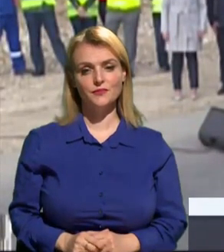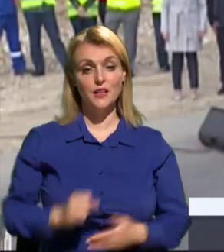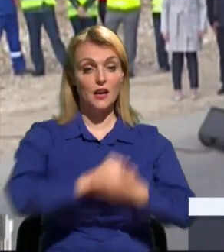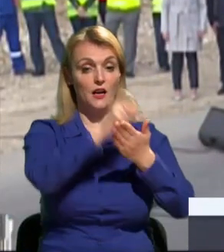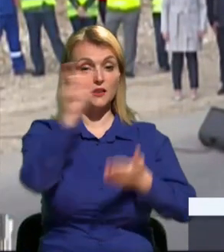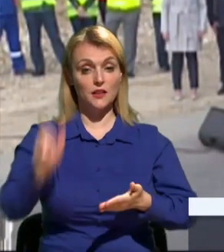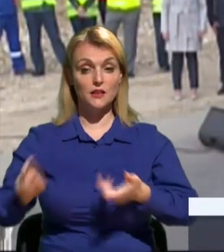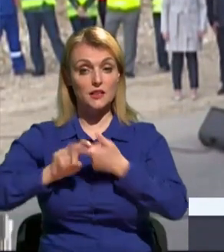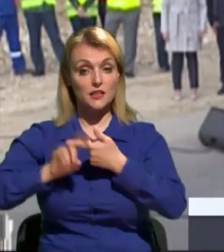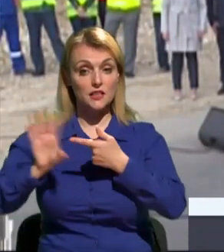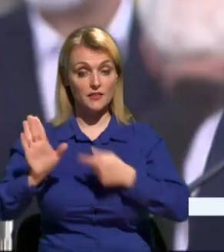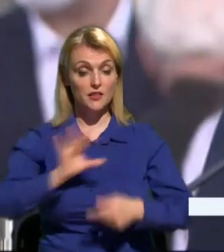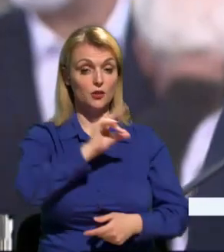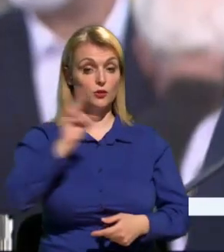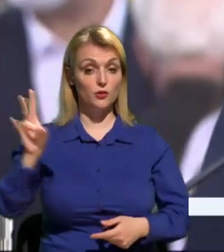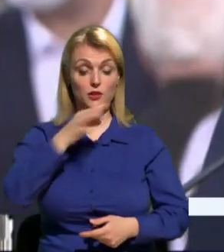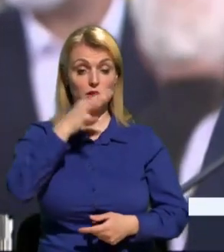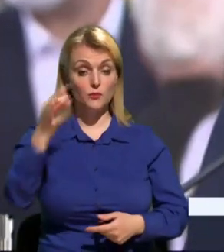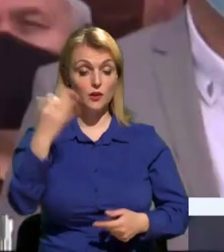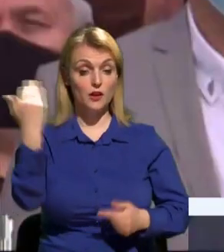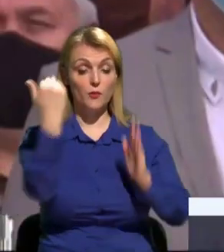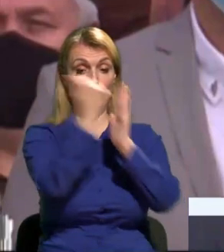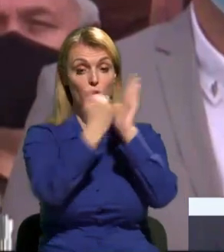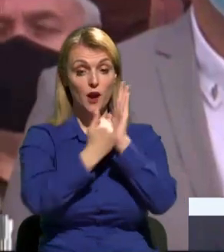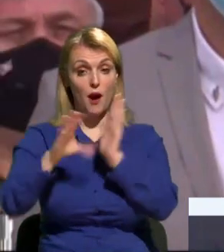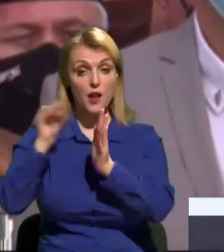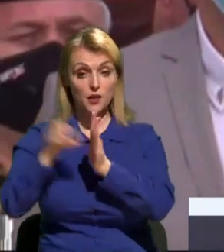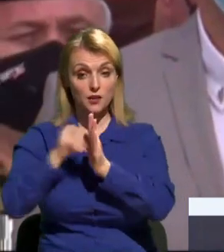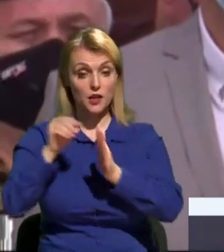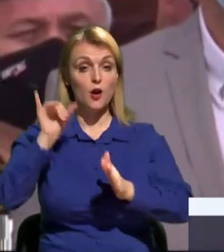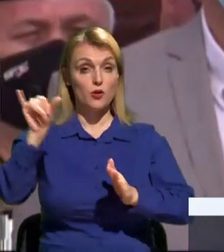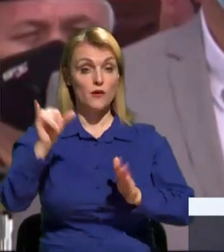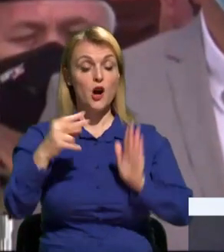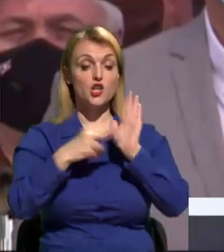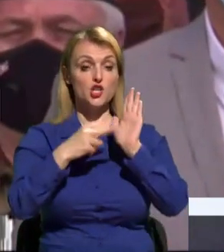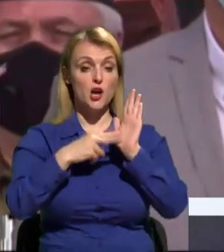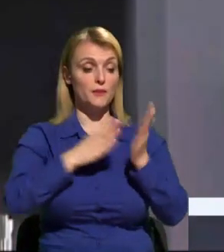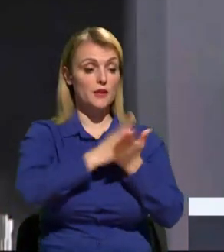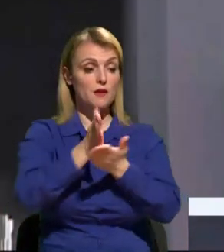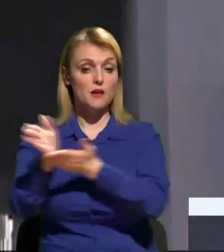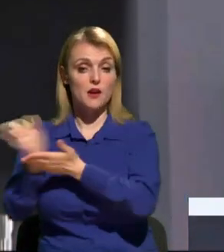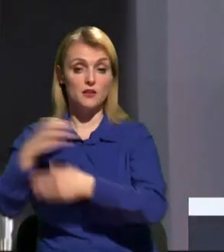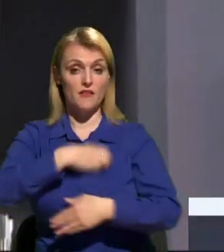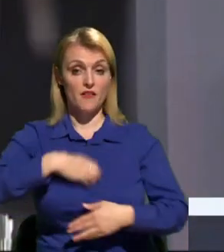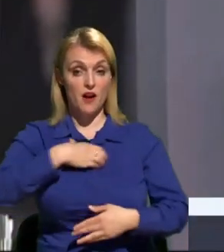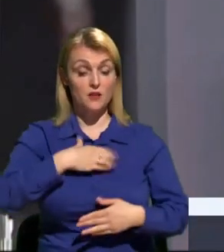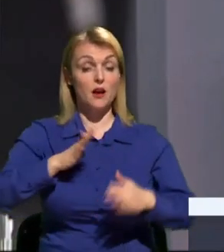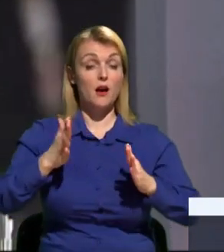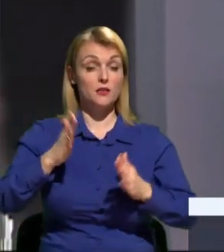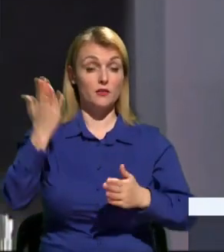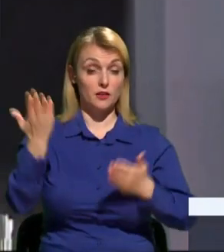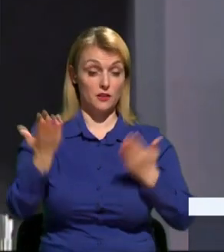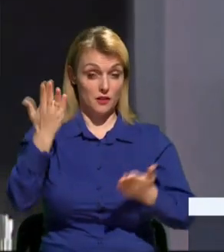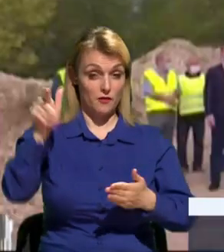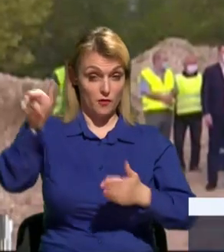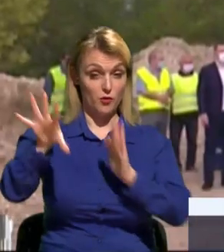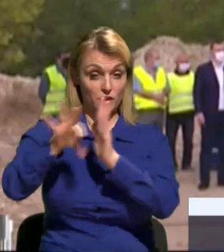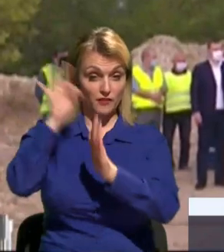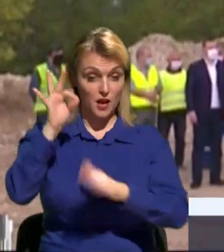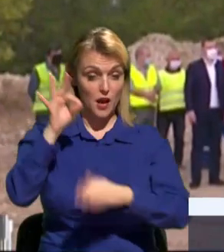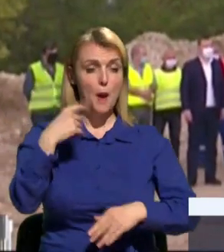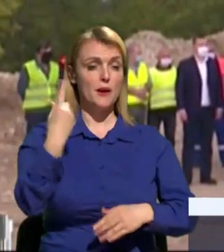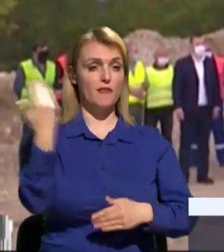Candidatul independent Igor Dodon susține că programul său electoral are 7 direcții prioritare, iar în cazul în care va fi ales președinte, prima